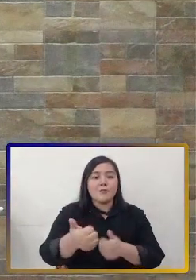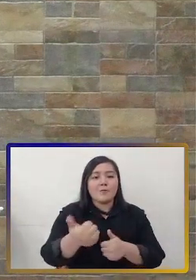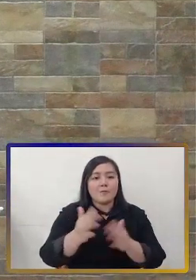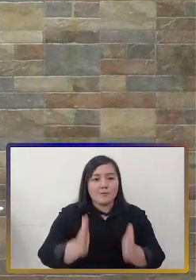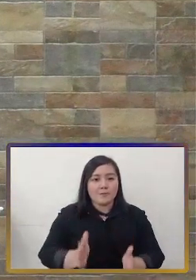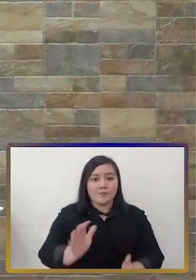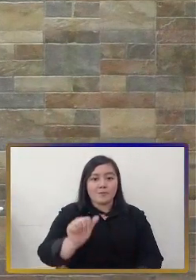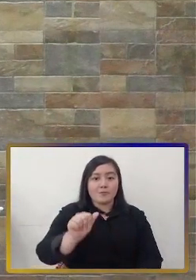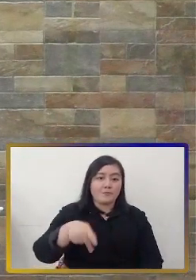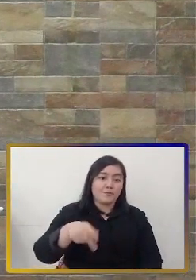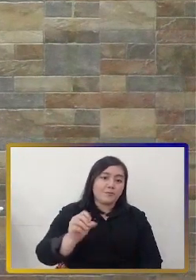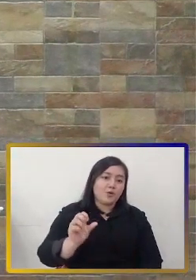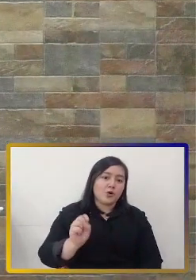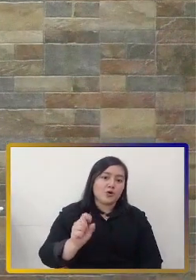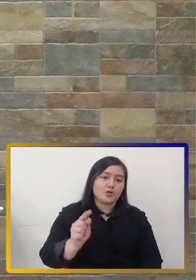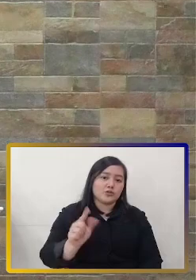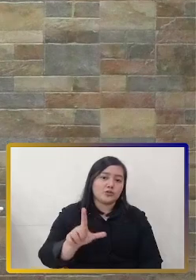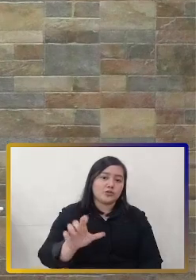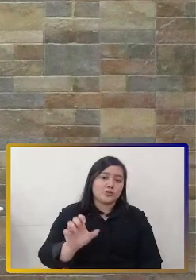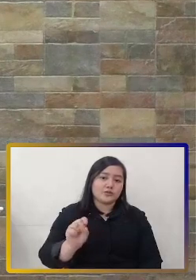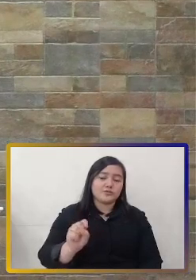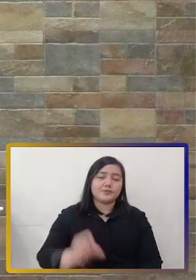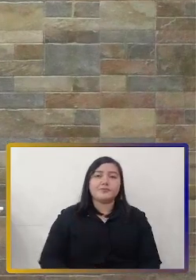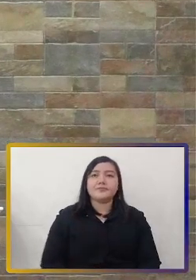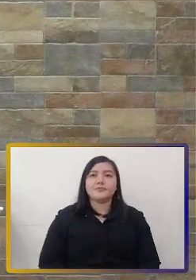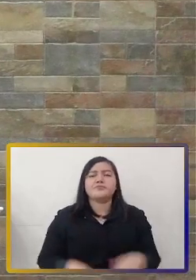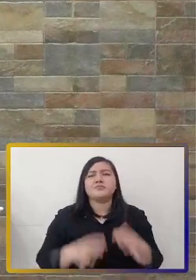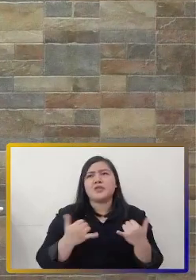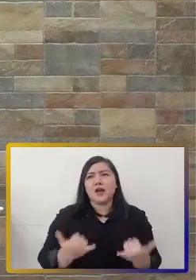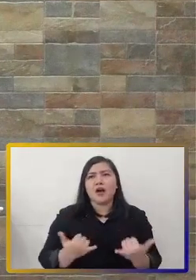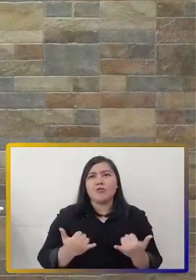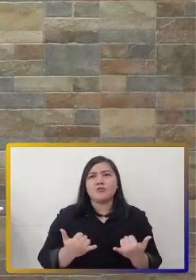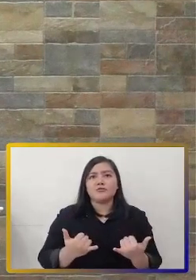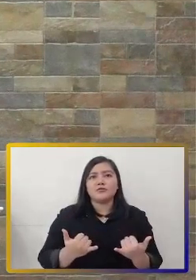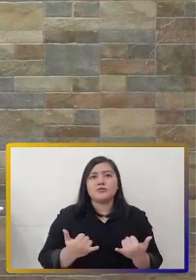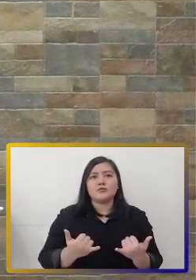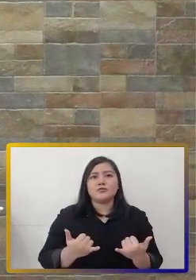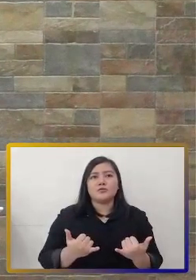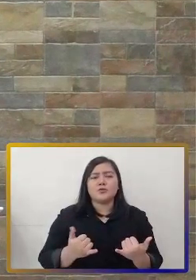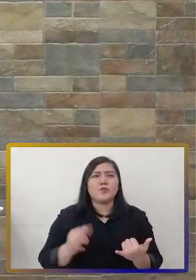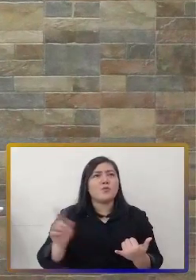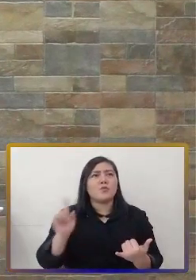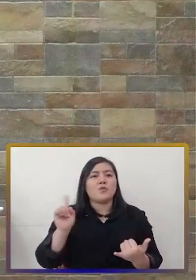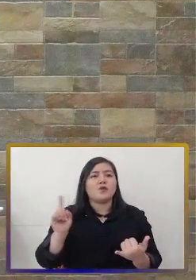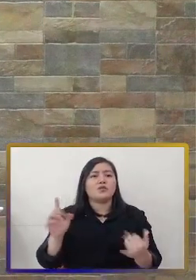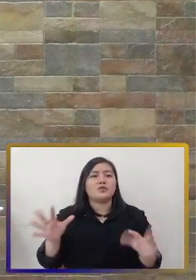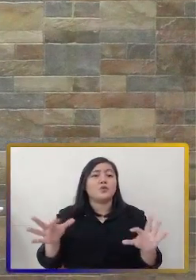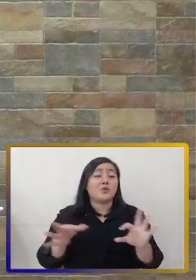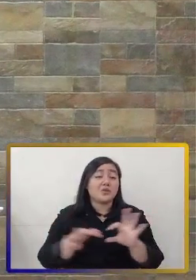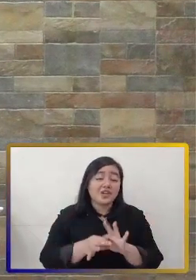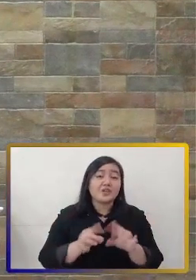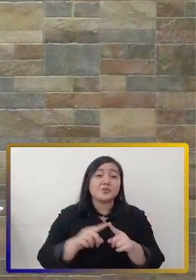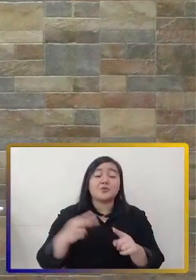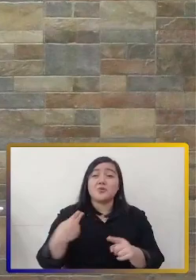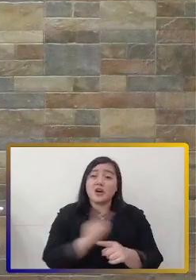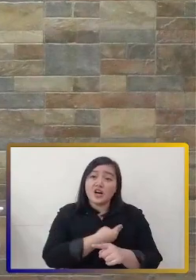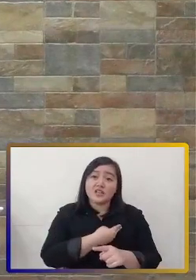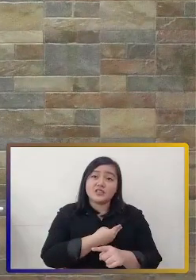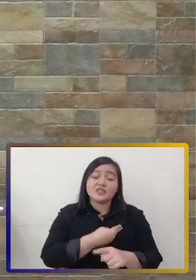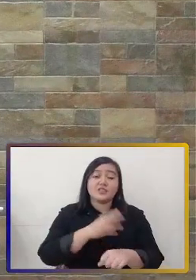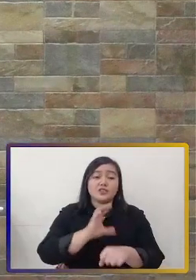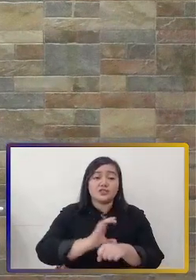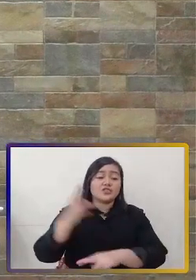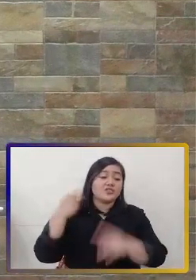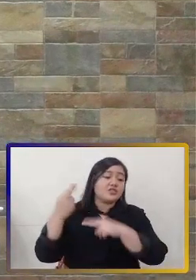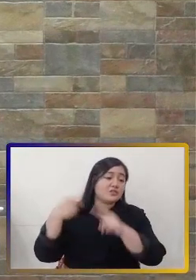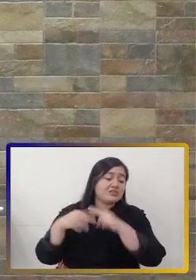yung mga personalities. Ano ngayon kung pinag-usapan natin yung personalities? Anong connection yan sa history ng church? Mga kapatid,